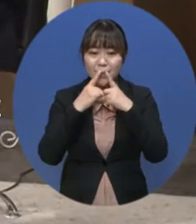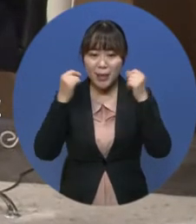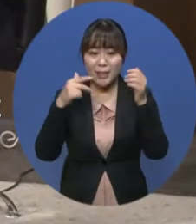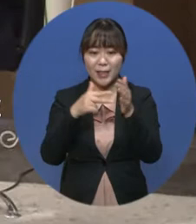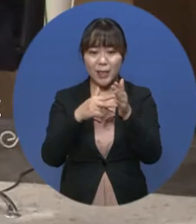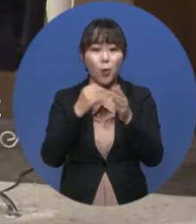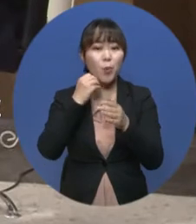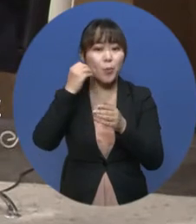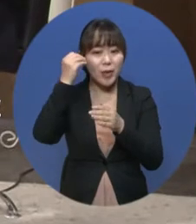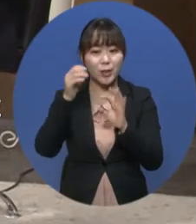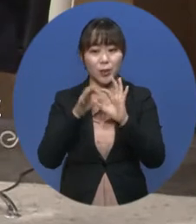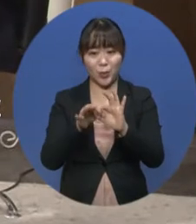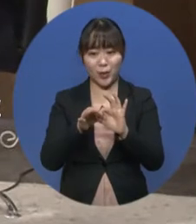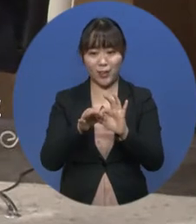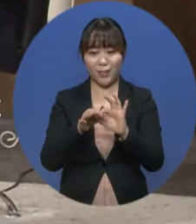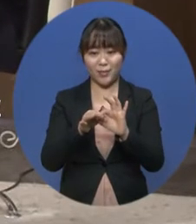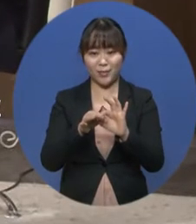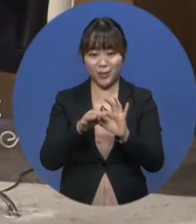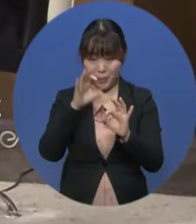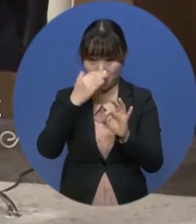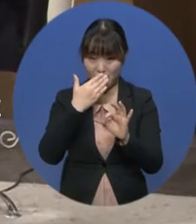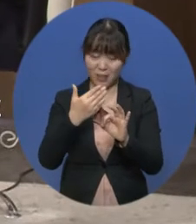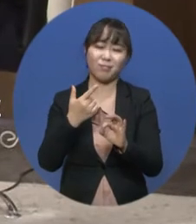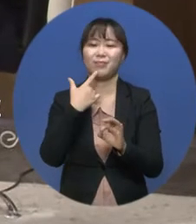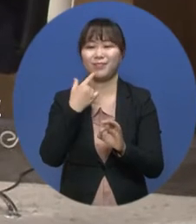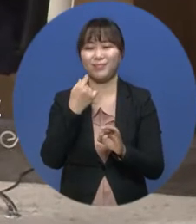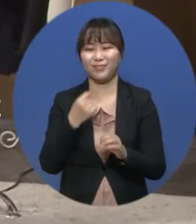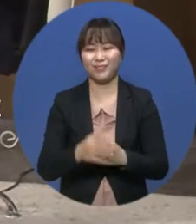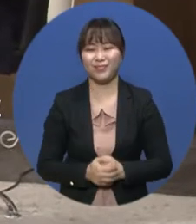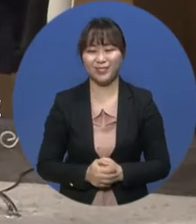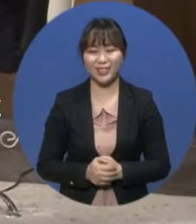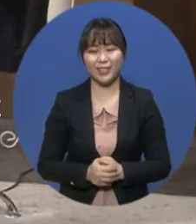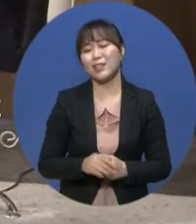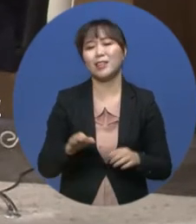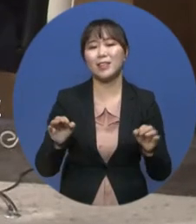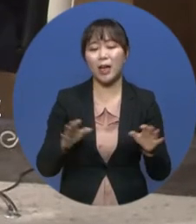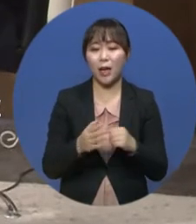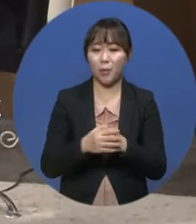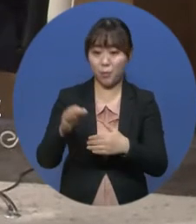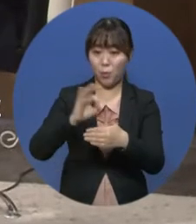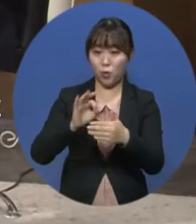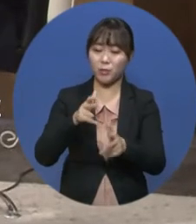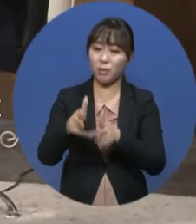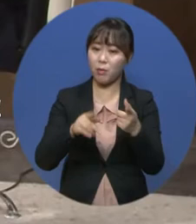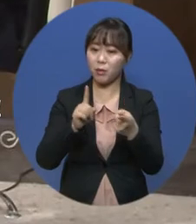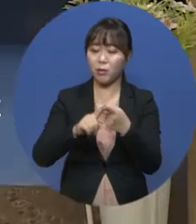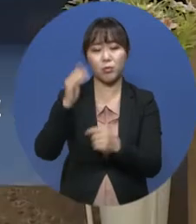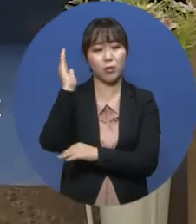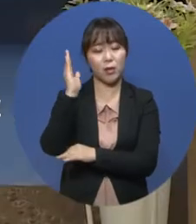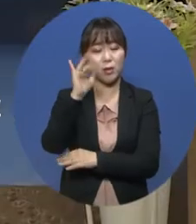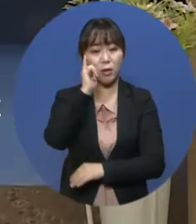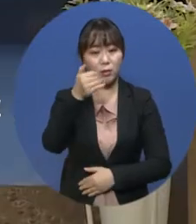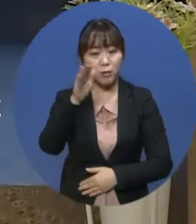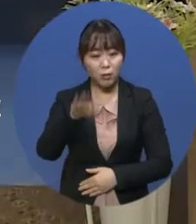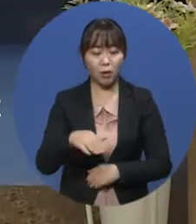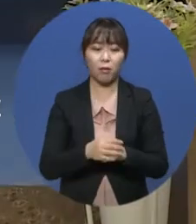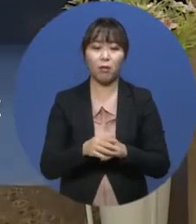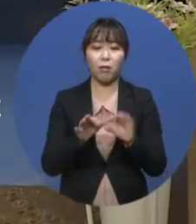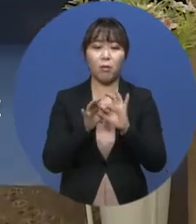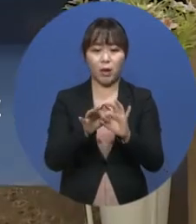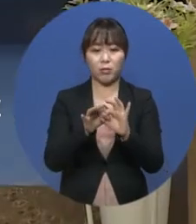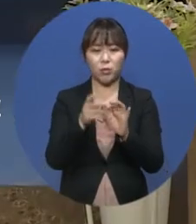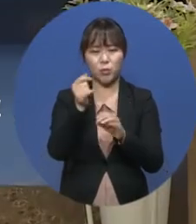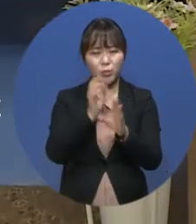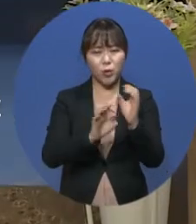재단 홈페이지를 g 예 말 하려고 하십니다 아 이제 잠깐 또 모금 사업에 대해서도 말씀해주셨는데 이 모금 사업에 대해서